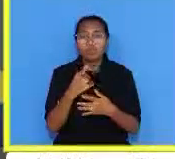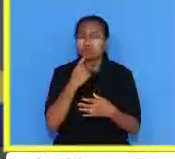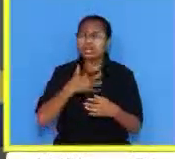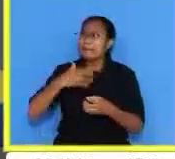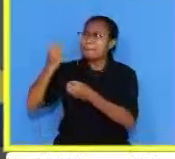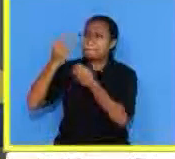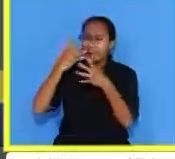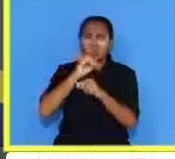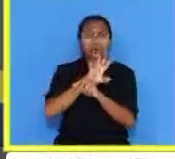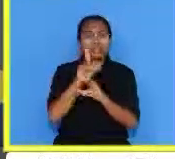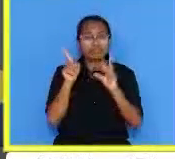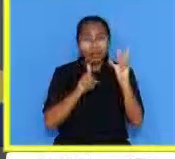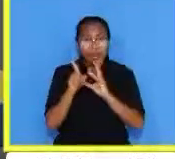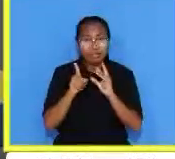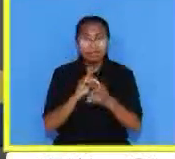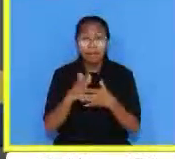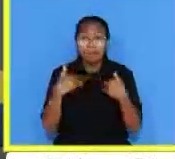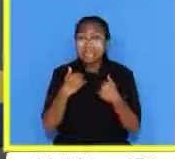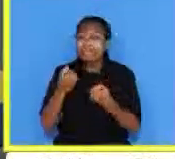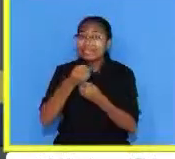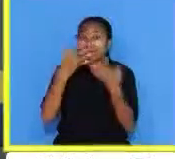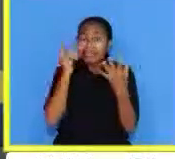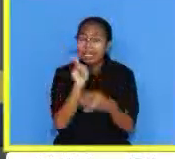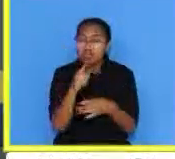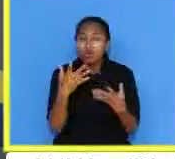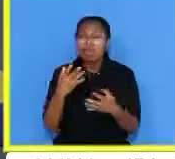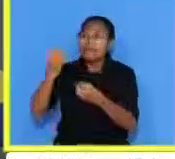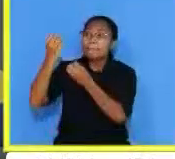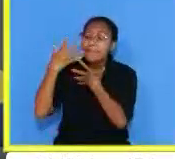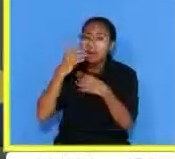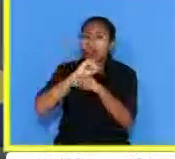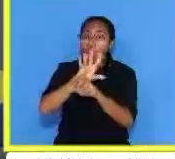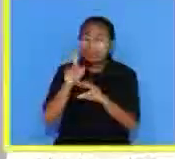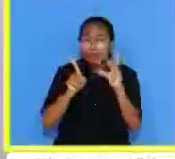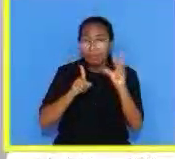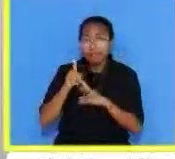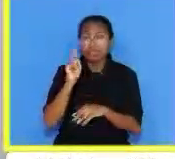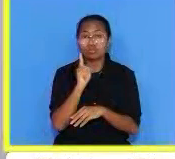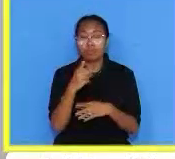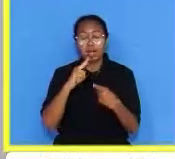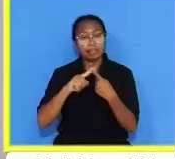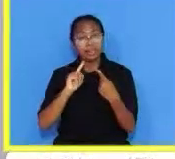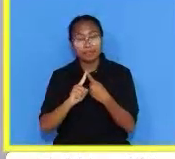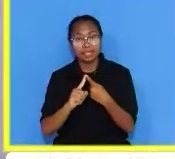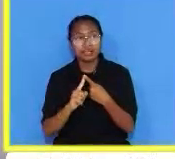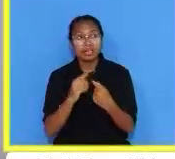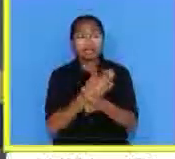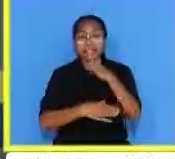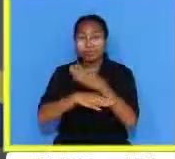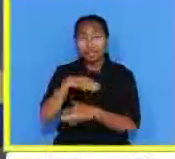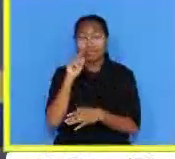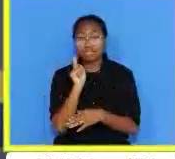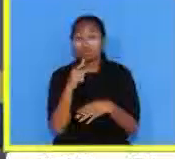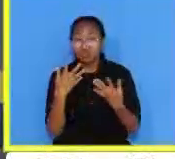pandemi COVID-19. Kemudian bisa dijelaskan Kak Dina, dampak pandemi ini terhadap teman-teman penyandang disabilitas ini